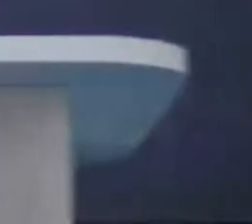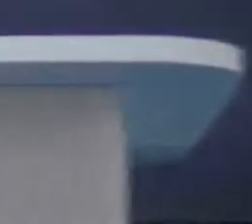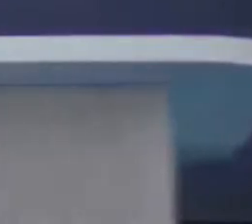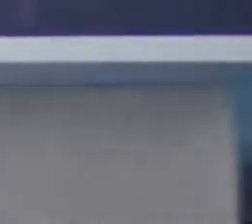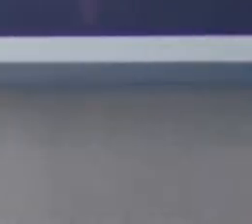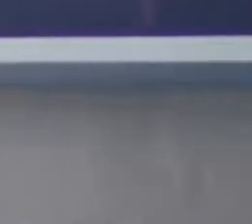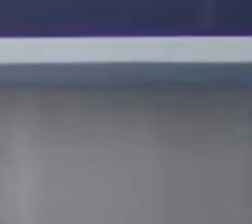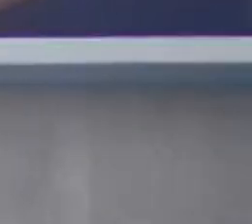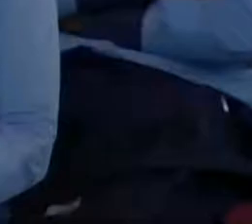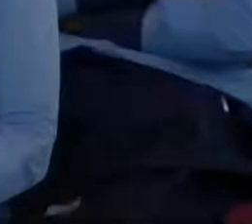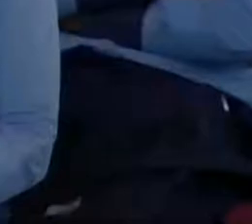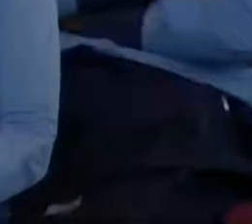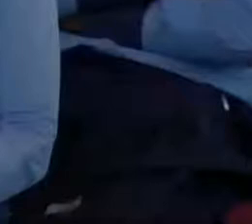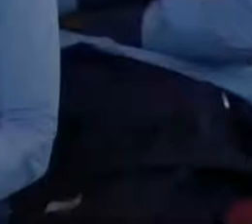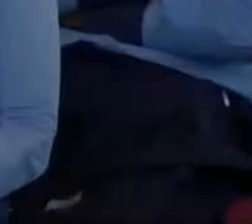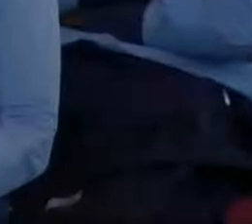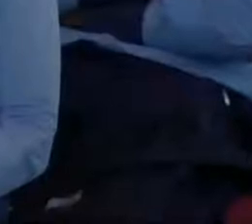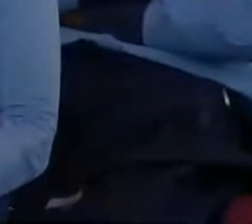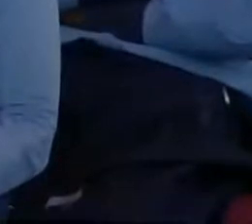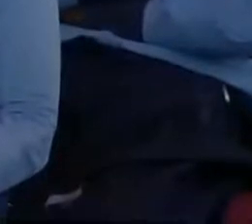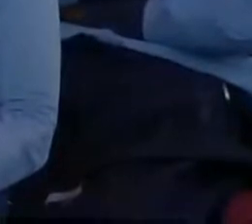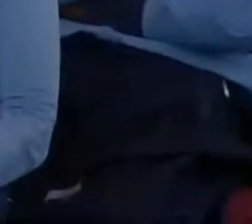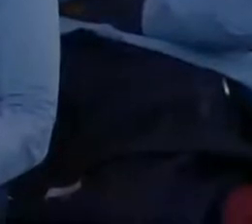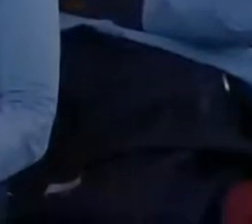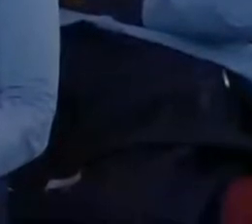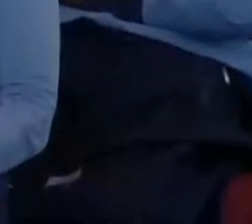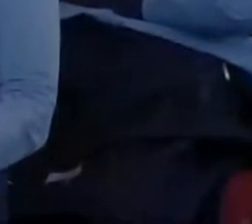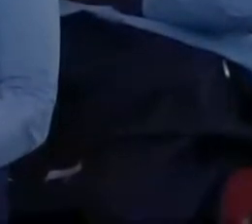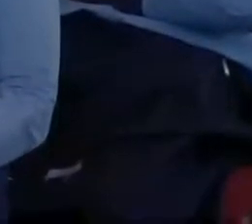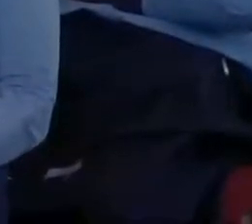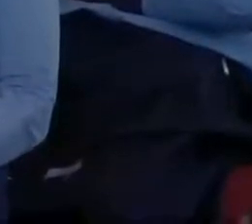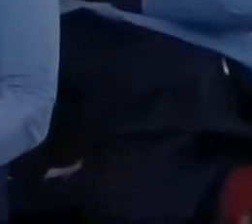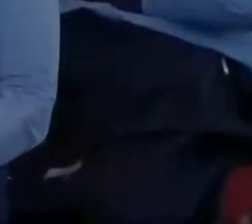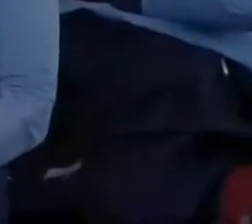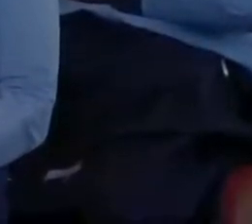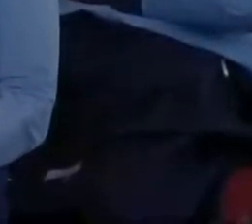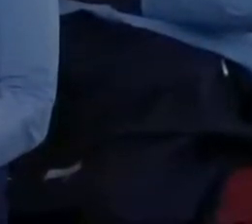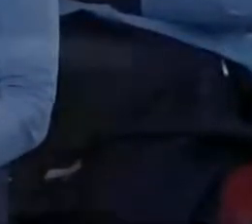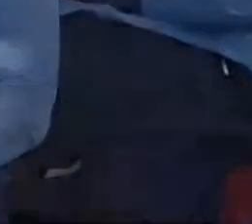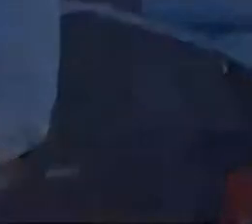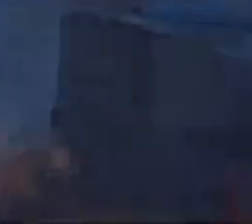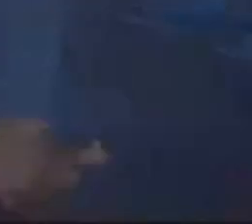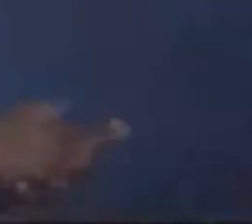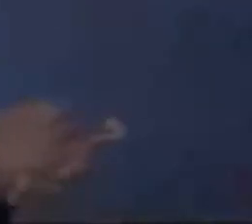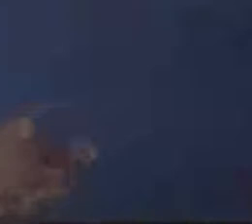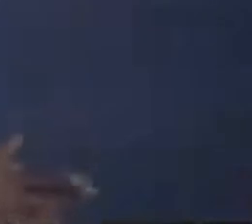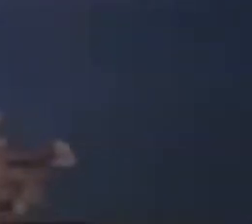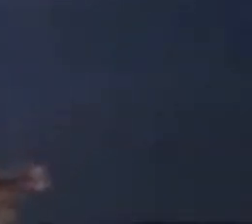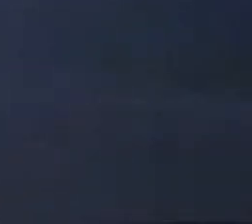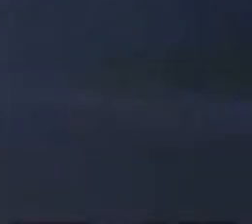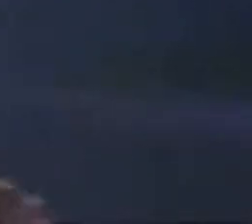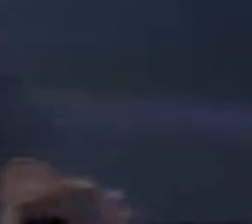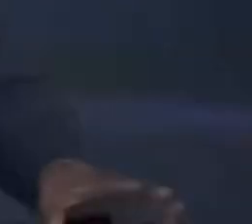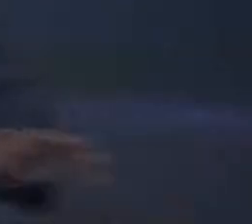peut réaliser, moi aussi je peux réaliser. Vous voyez, le docteur, le professeur qui nous a parlé